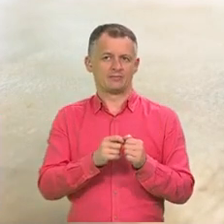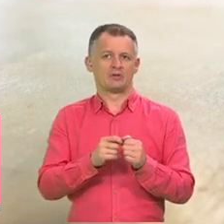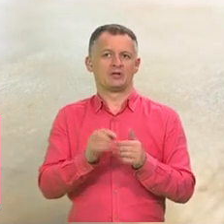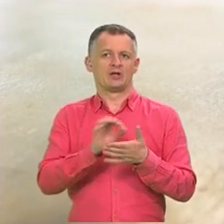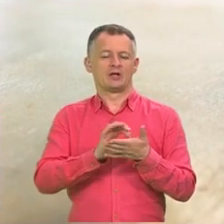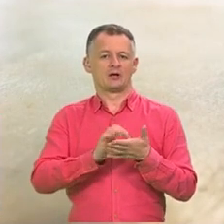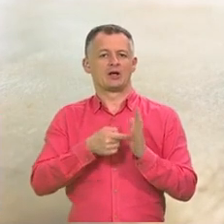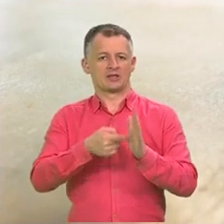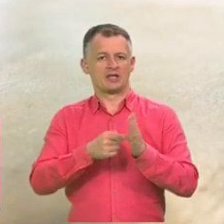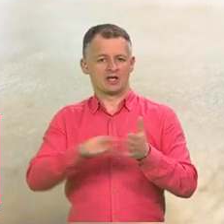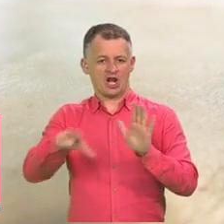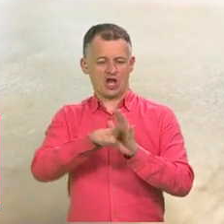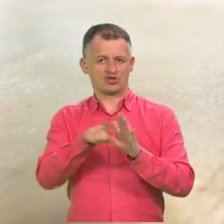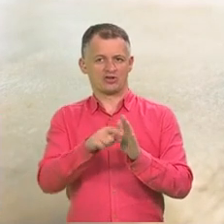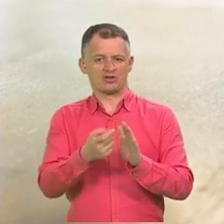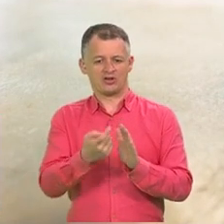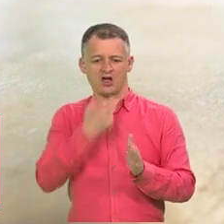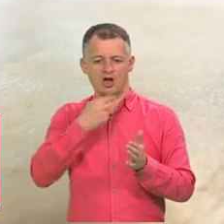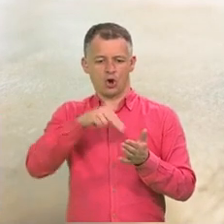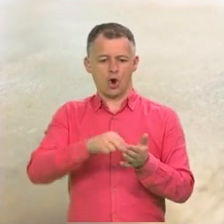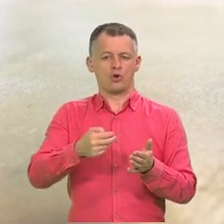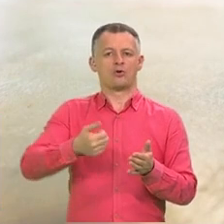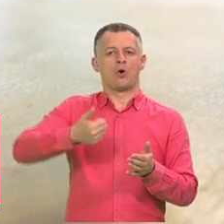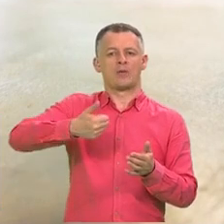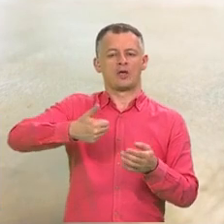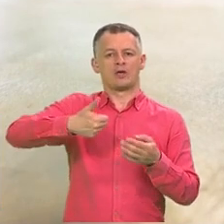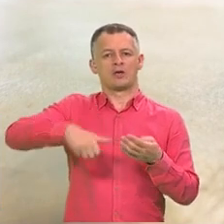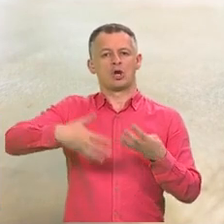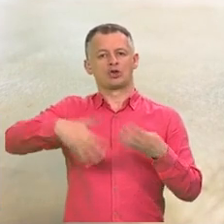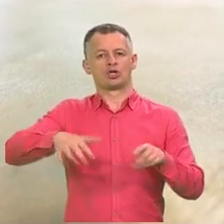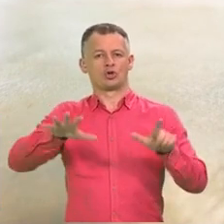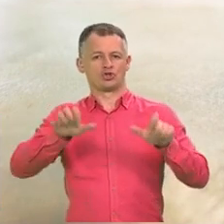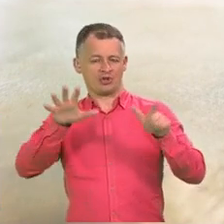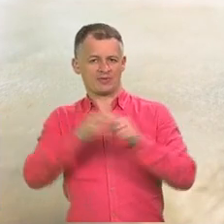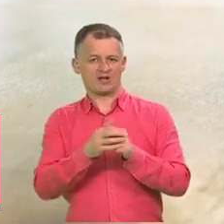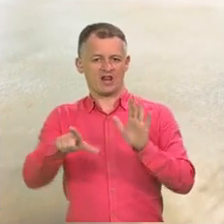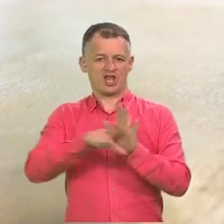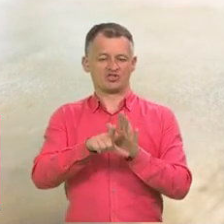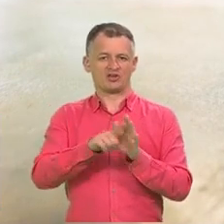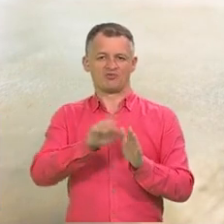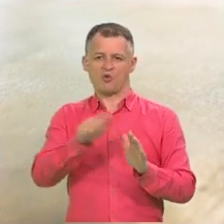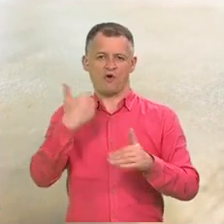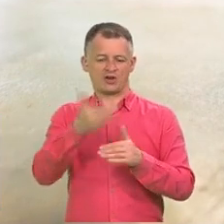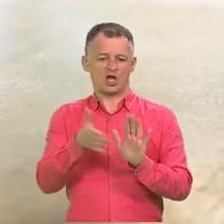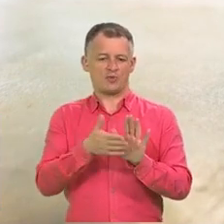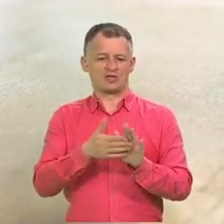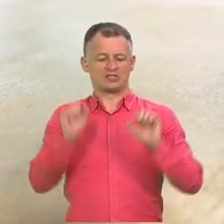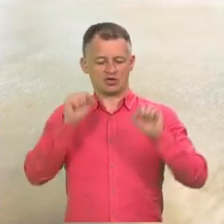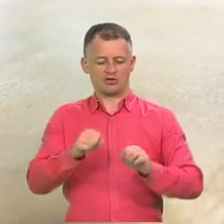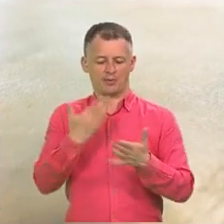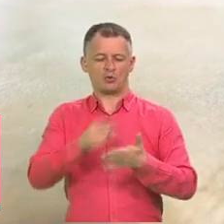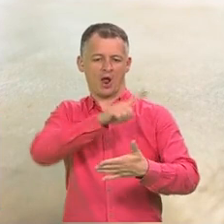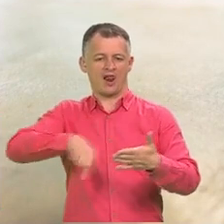legislația națională încă din anul 1997, iar legiuitorul nu a oferit niciun argument rezonabil pentru a o